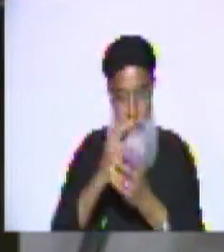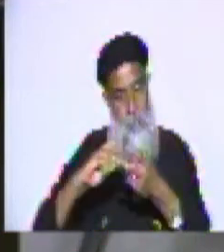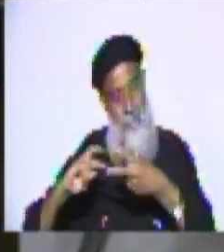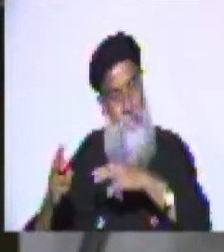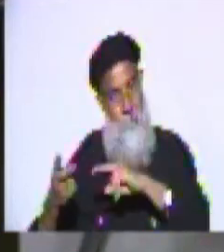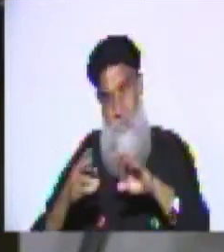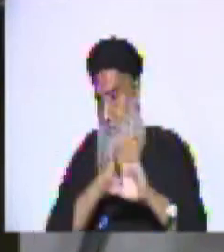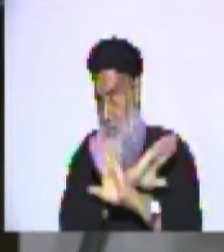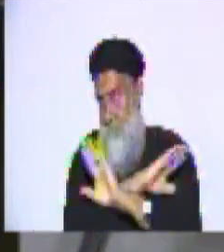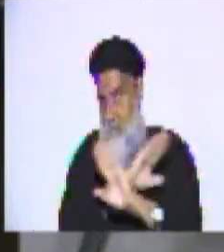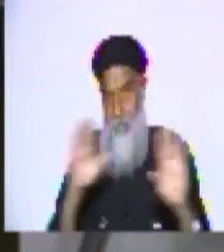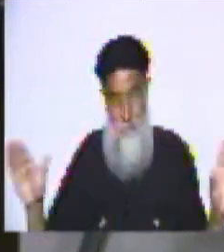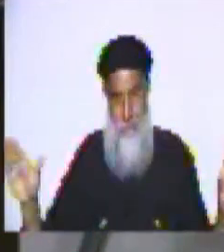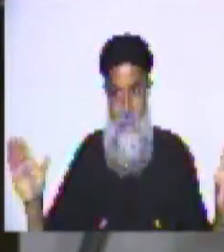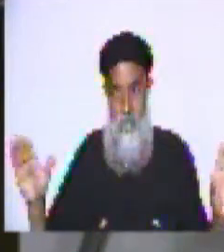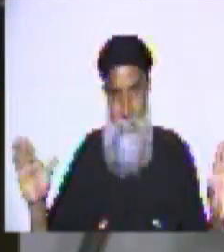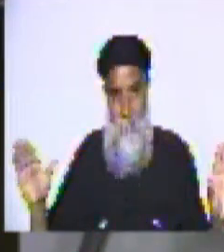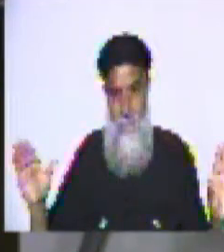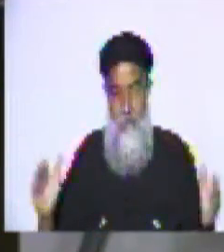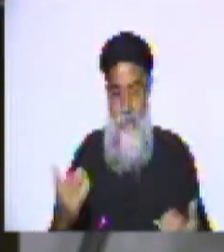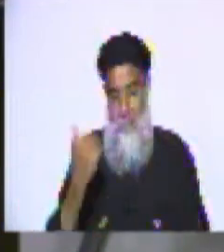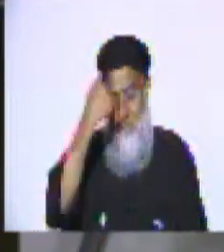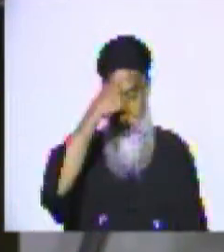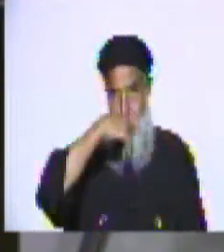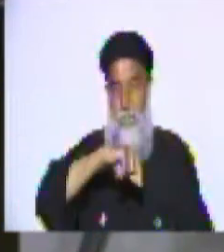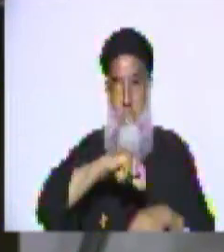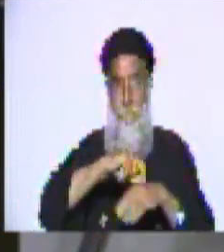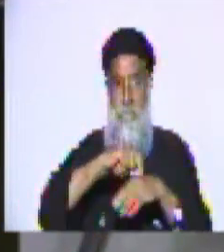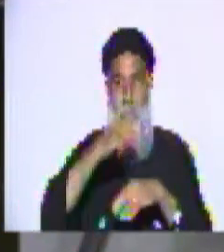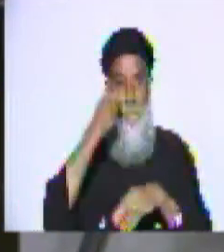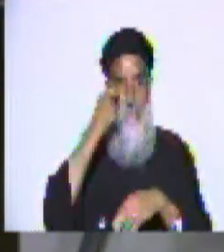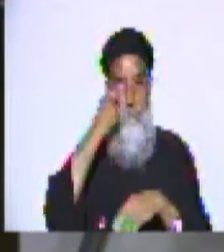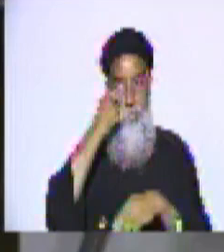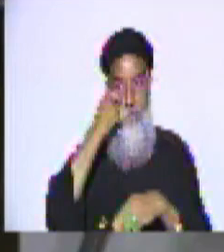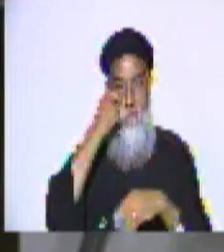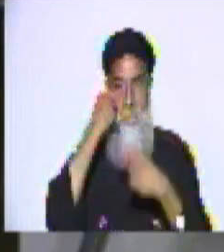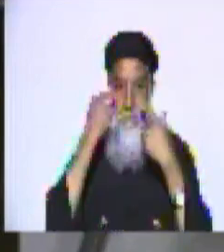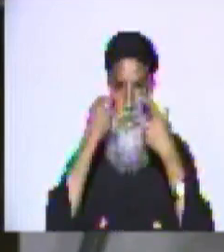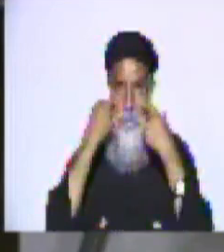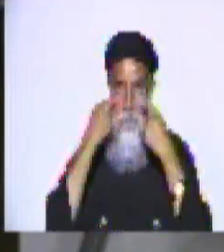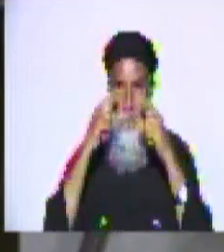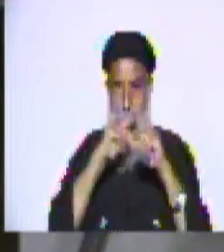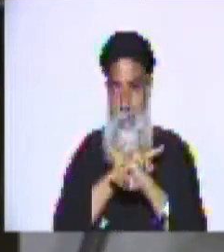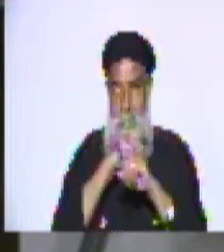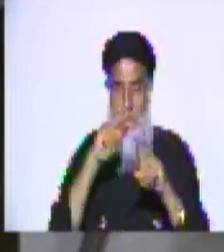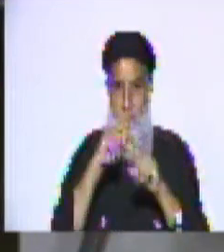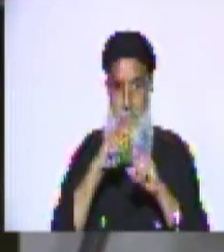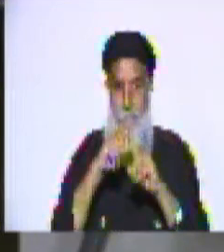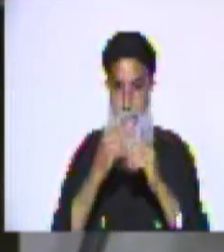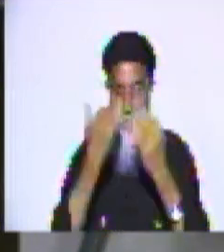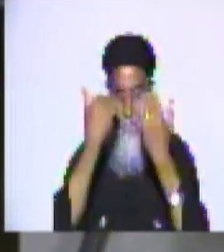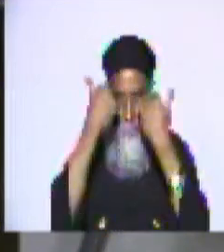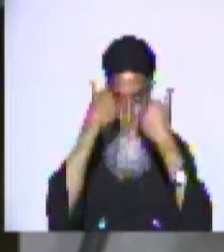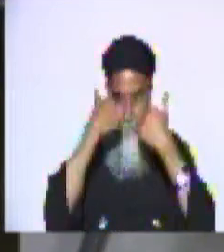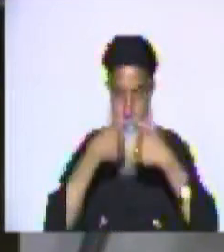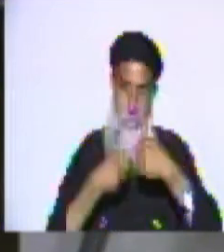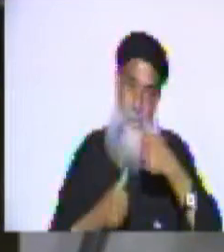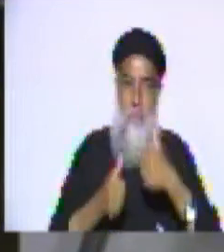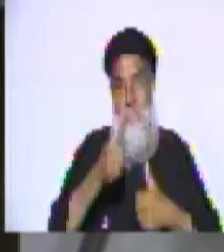يتغير. وده بيبقى جوه الإنسان مش باين، فعشان كده التست بقى هو ده